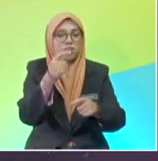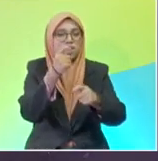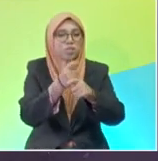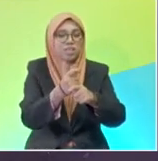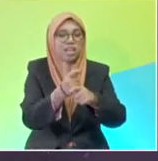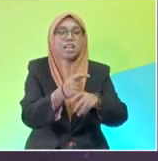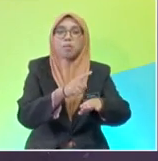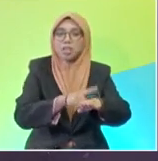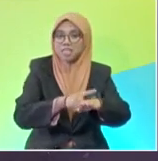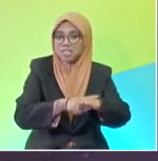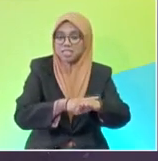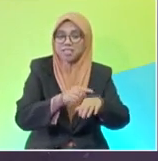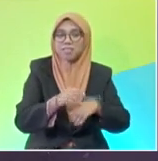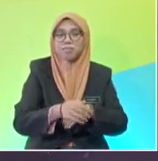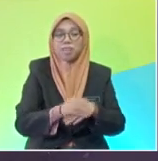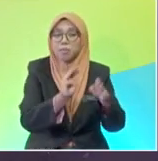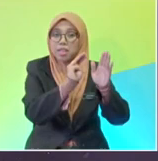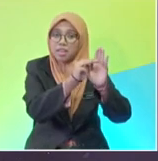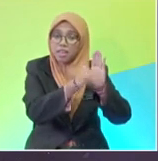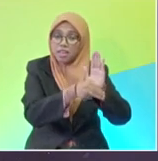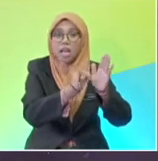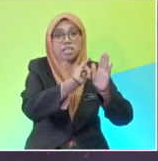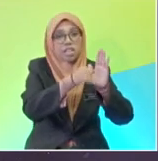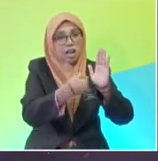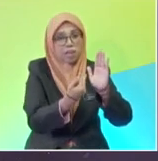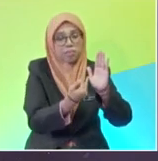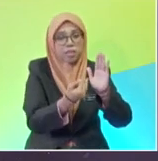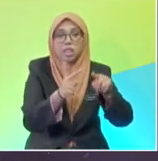minit. Di mana jam digital tiada